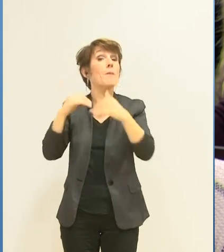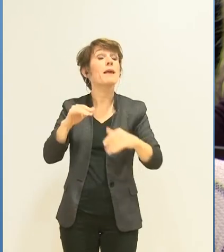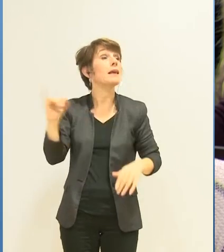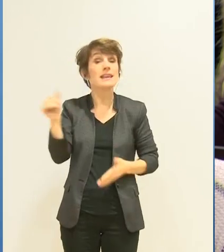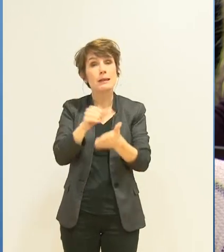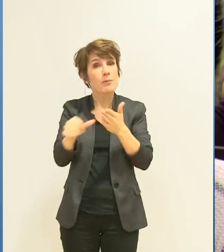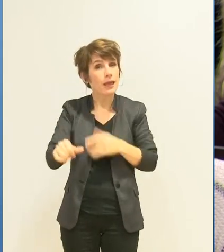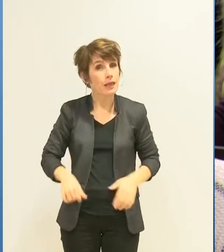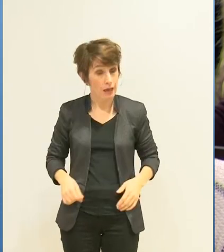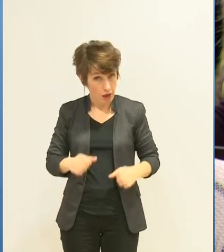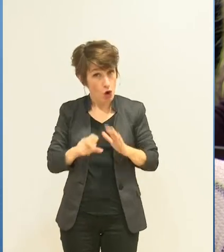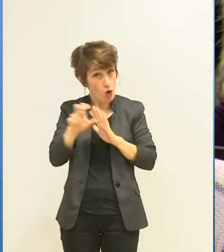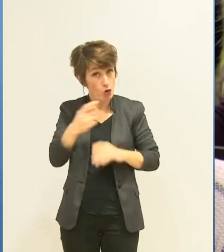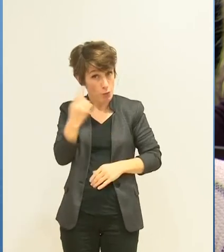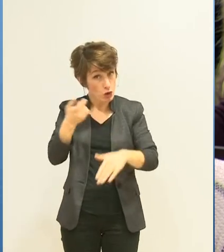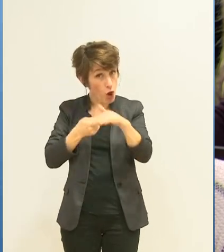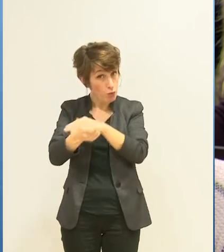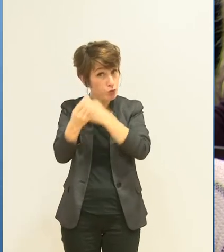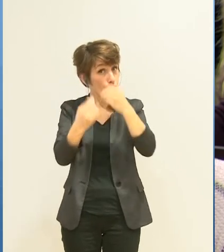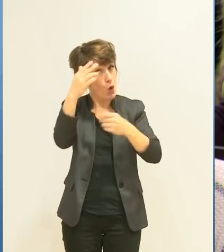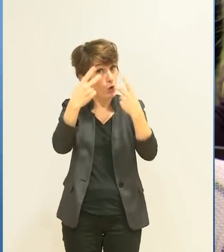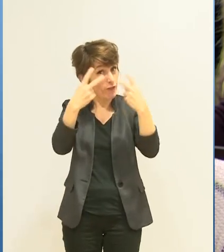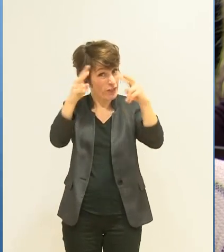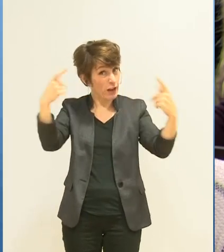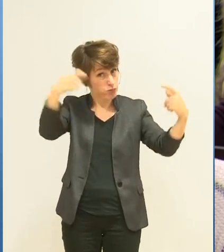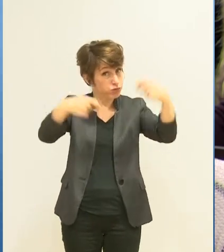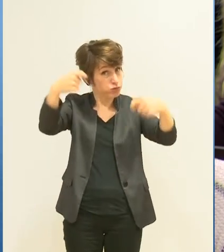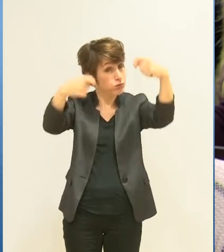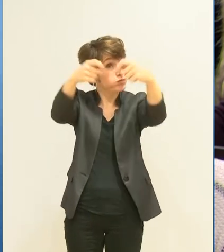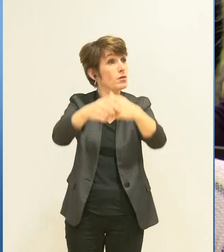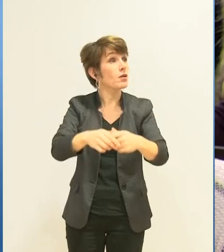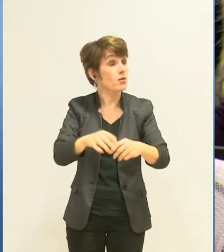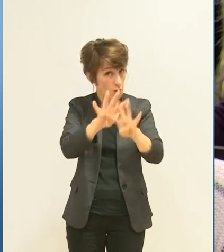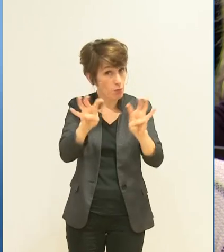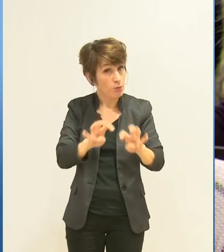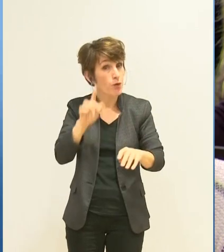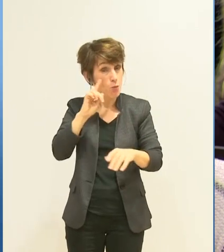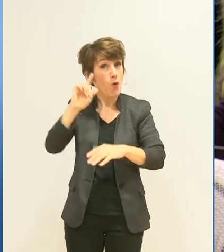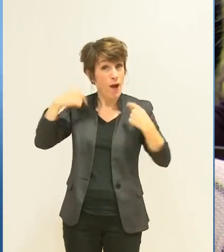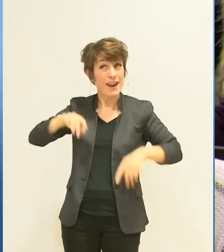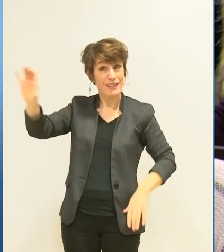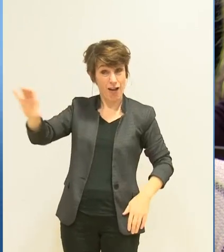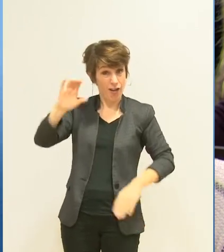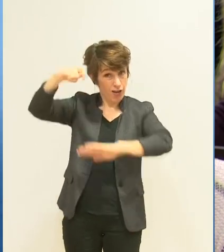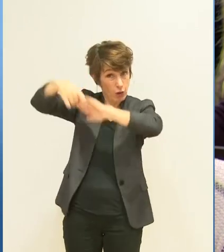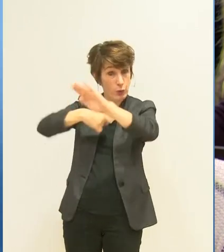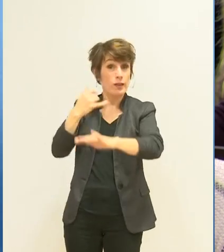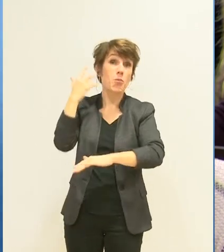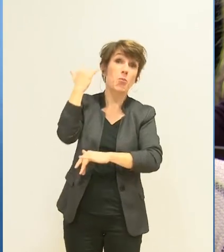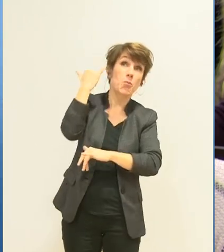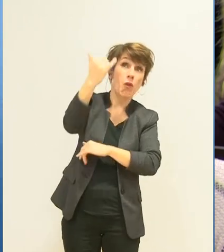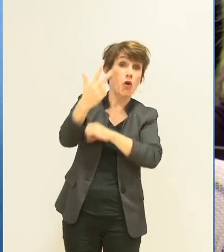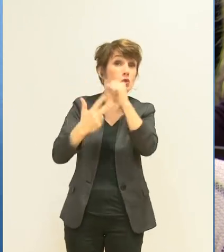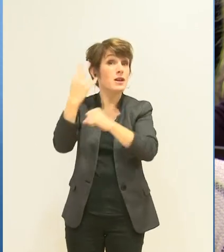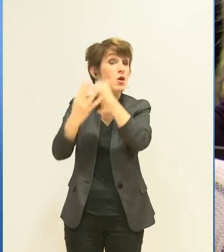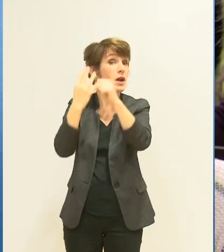tout seul ou les autres contes commune comptait y participer car la subvention de l'état ne dure que trois ou quatre ans nous critiquons le choix de transférer